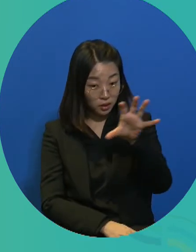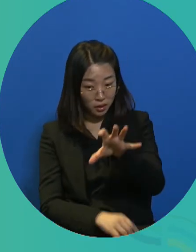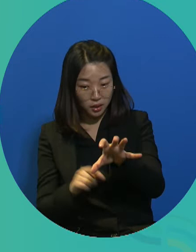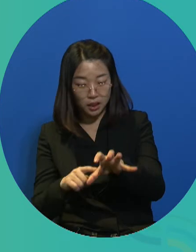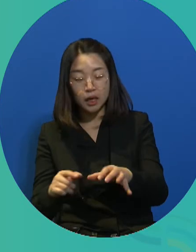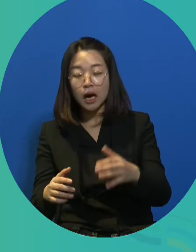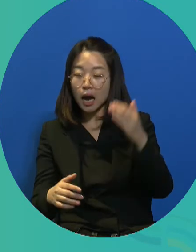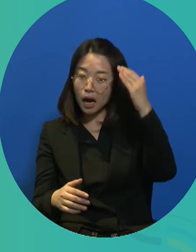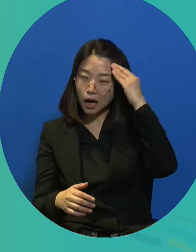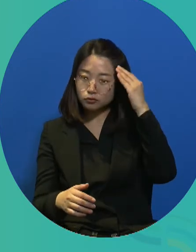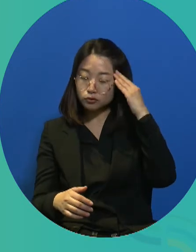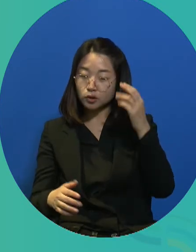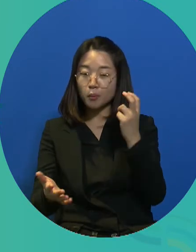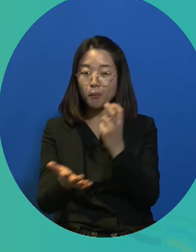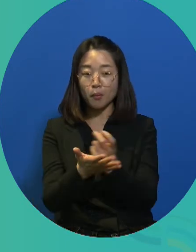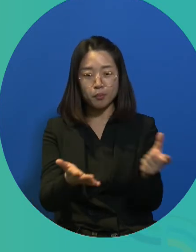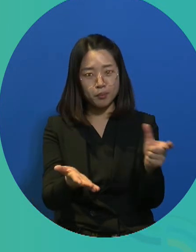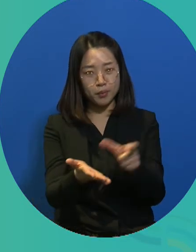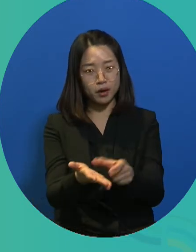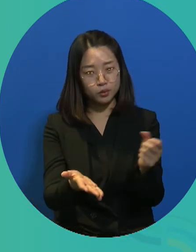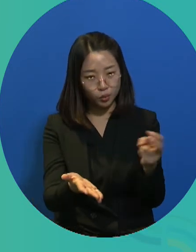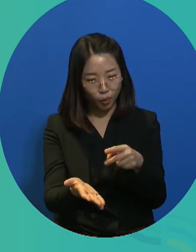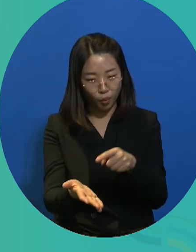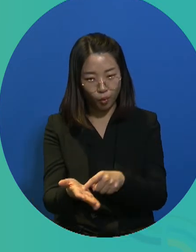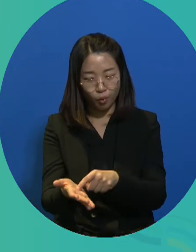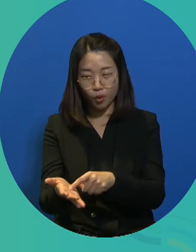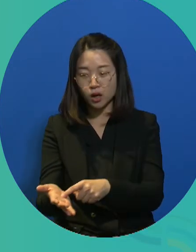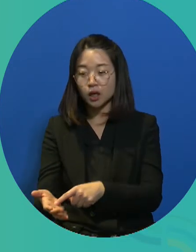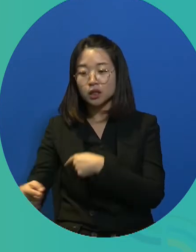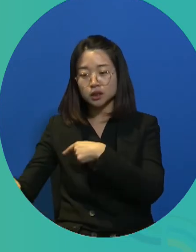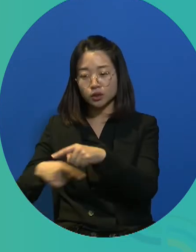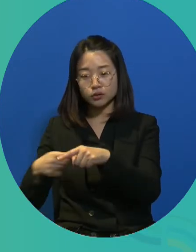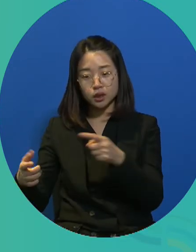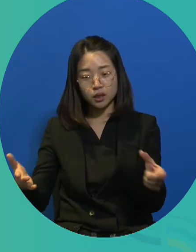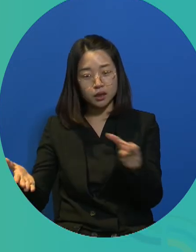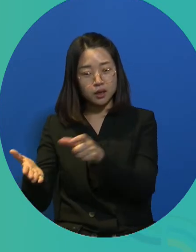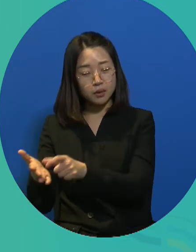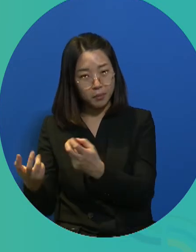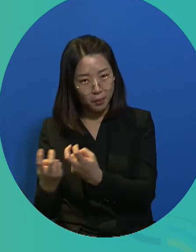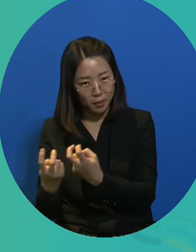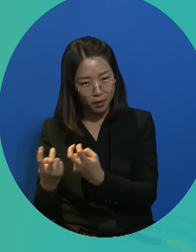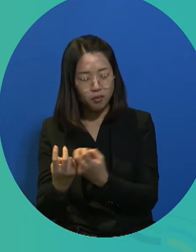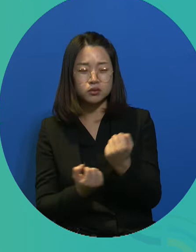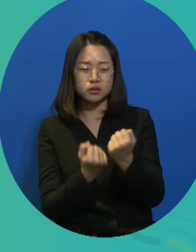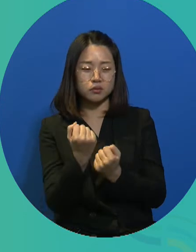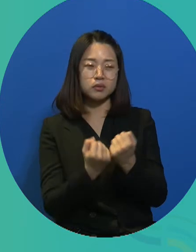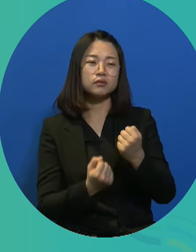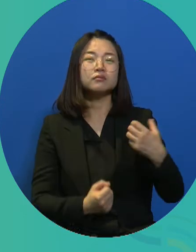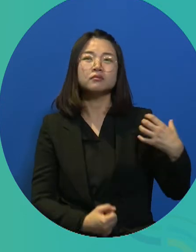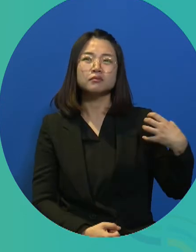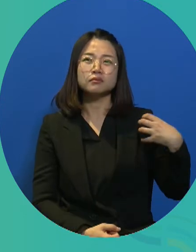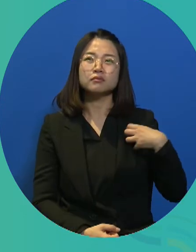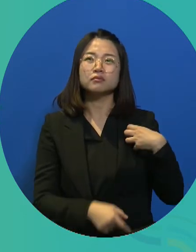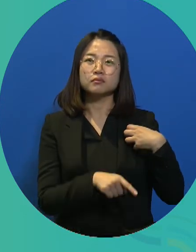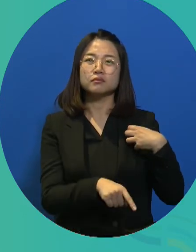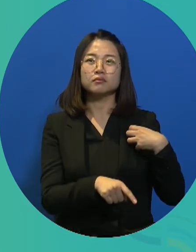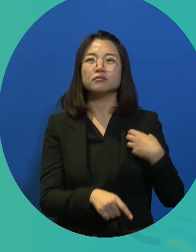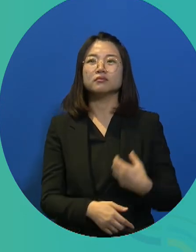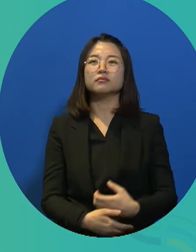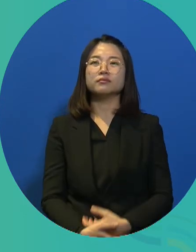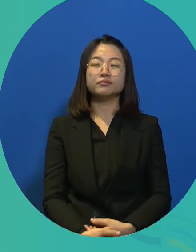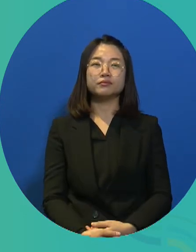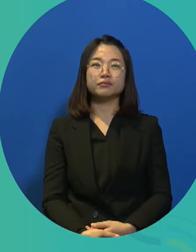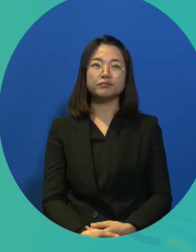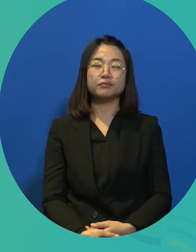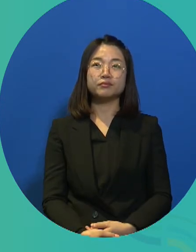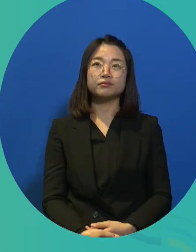국내 정책상으로 적용해야 될지에 대해서 구체적인 설명을 일종의 견해로서 제공을 할 것이기